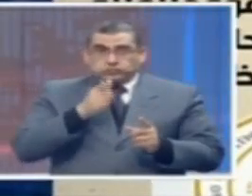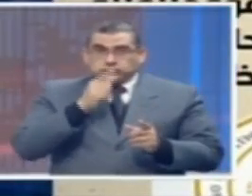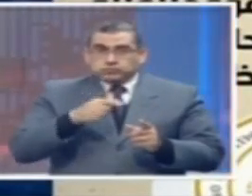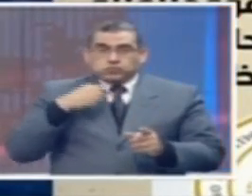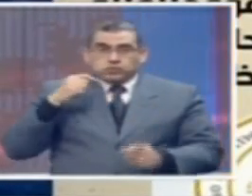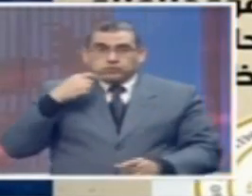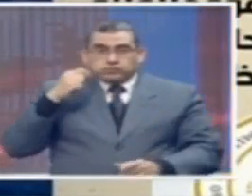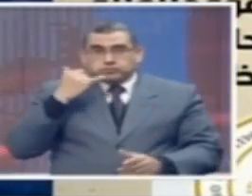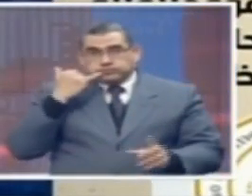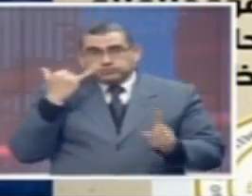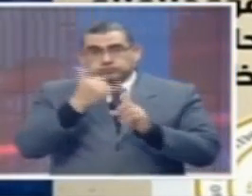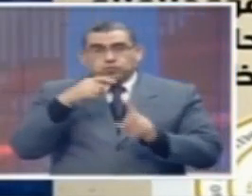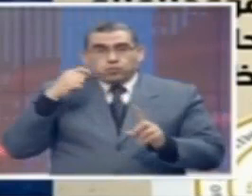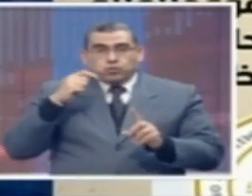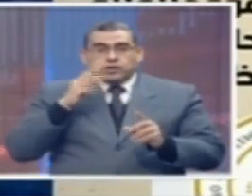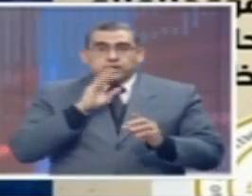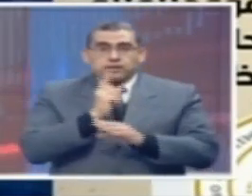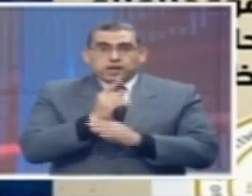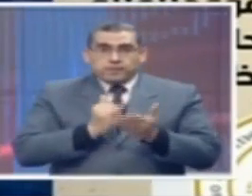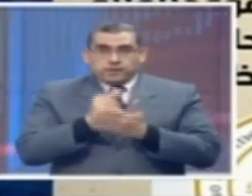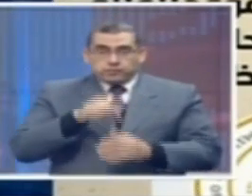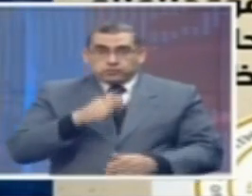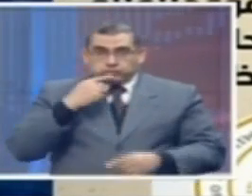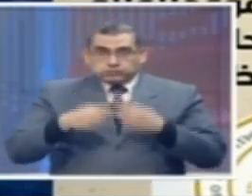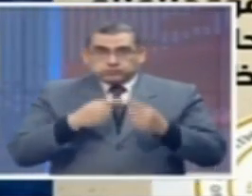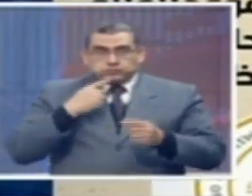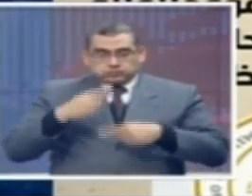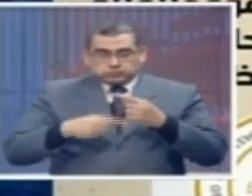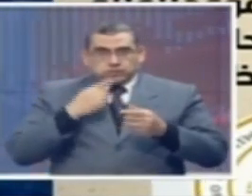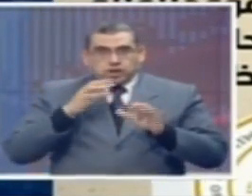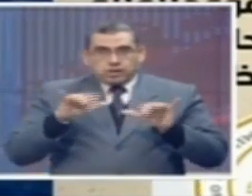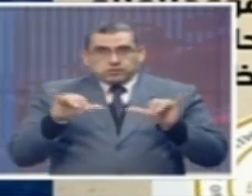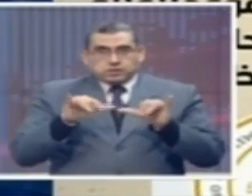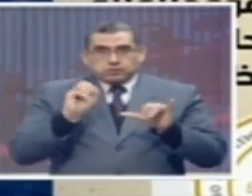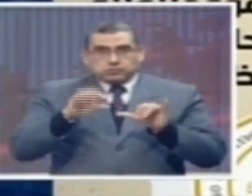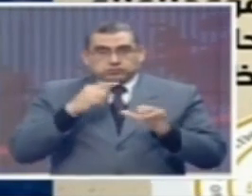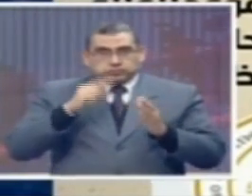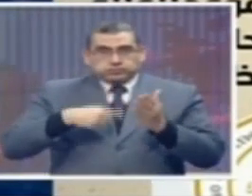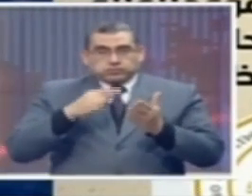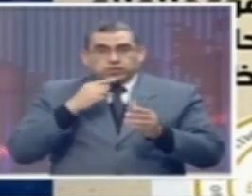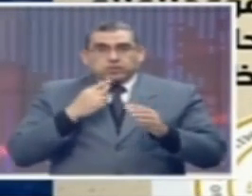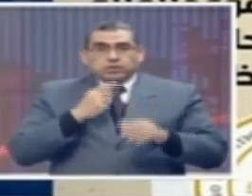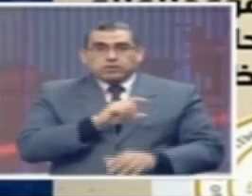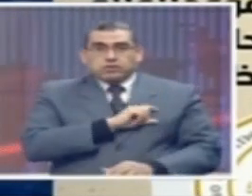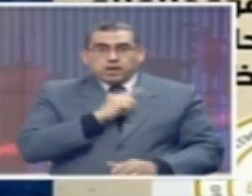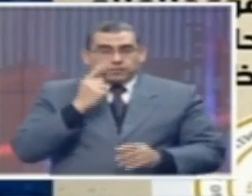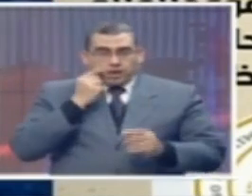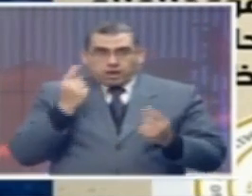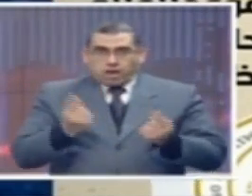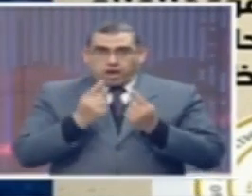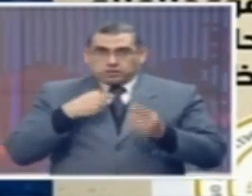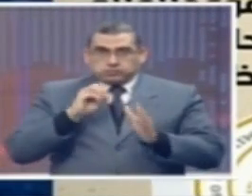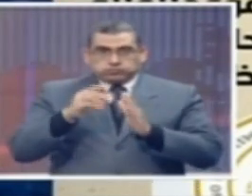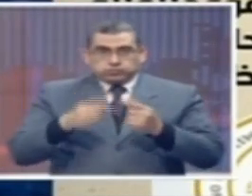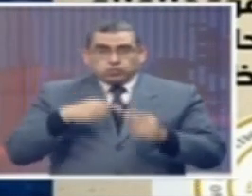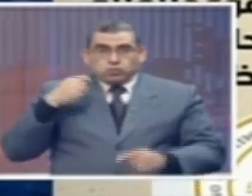2020-2021. وبدورها أكدت وزارة التربية والتعليم استمرار عملية التسجيل للطلاب بشكل طبيعي.